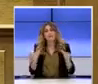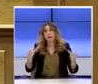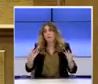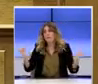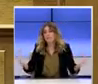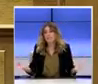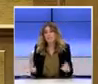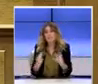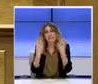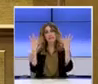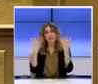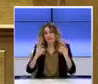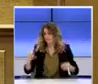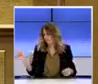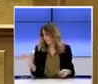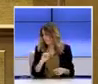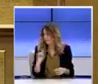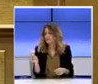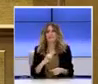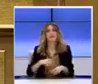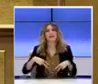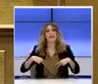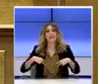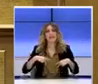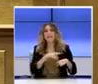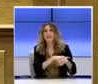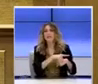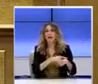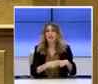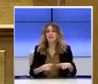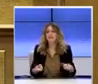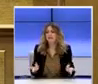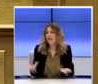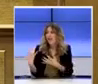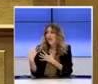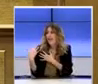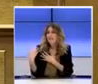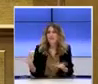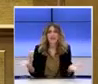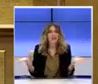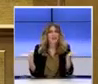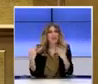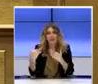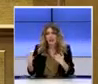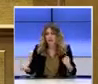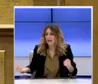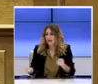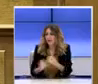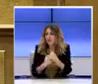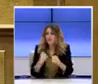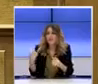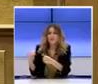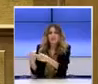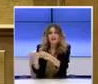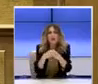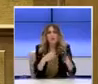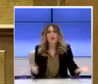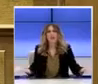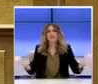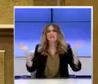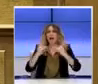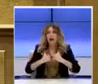σε συγκεκριμένες κοινωνικές ομάδες συνδέεται επίσης με συγκεκριμένες αξίες, ιδέες